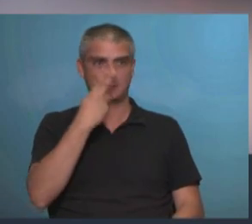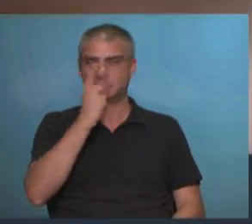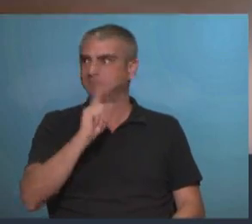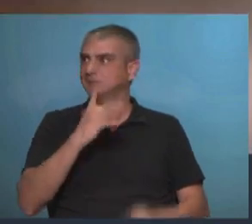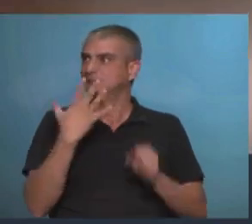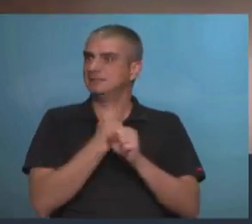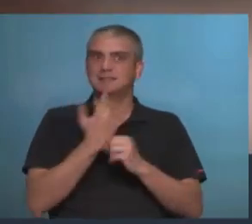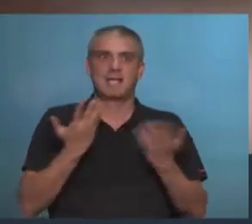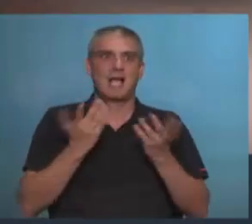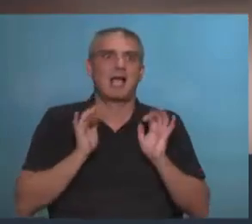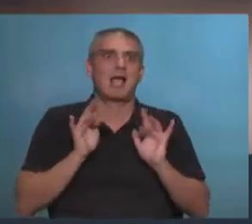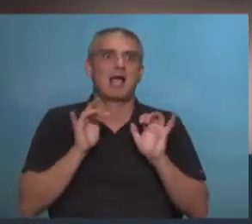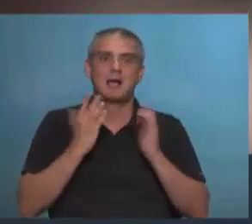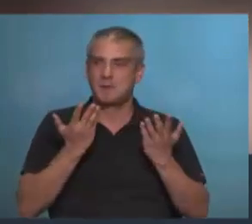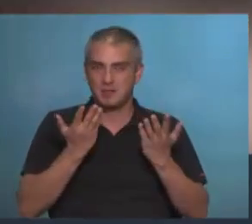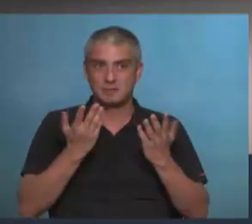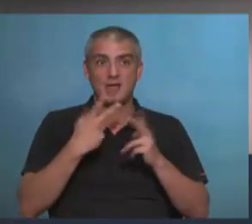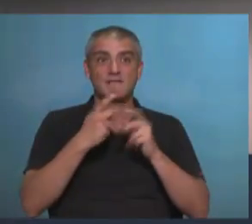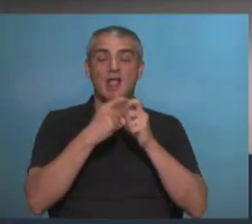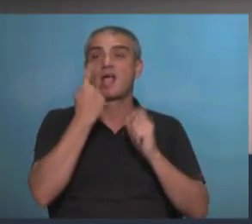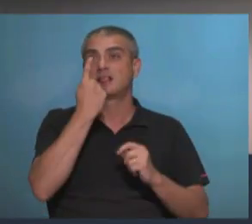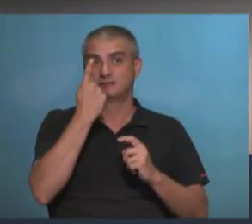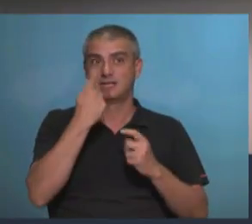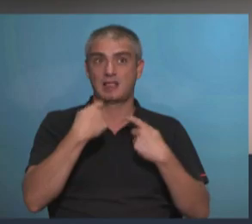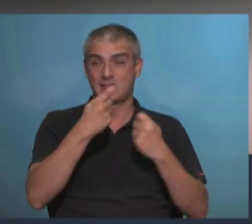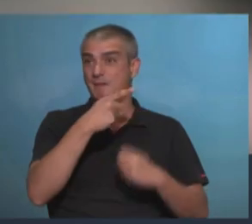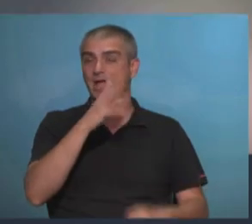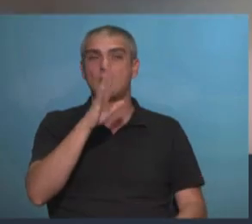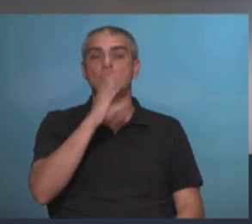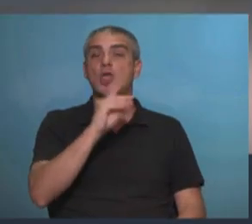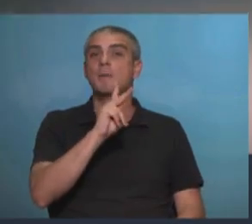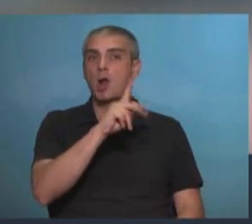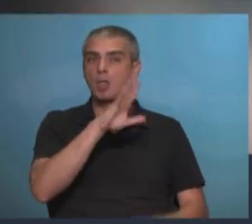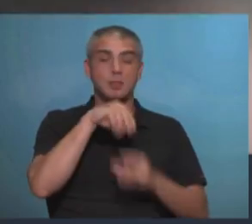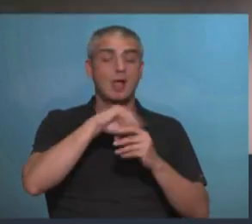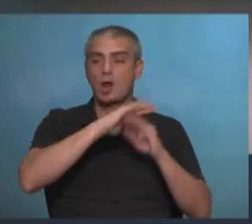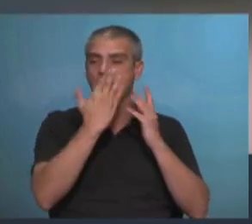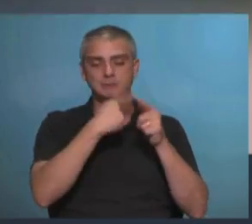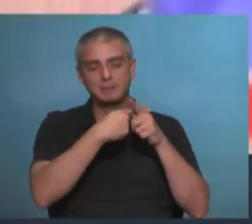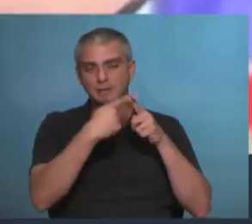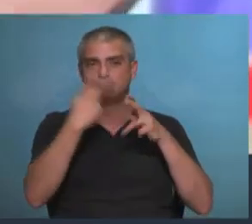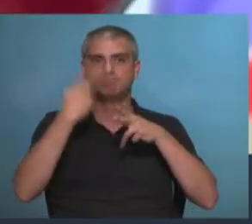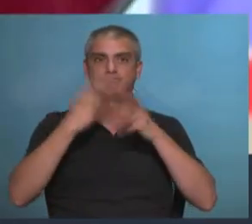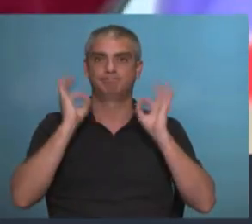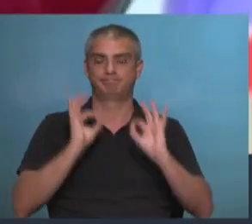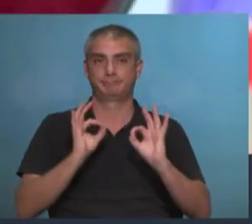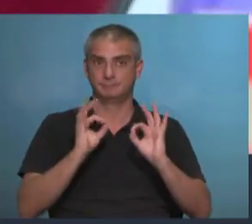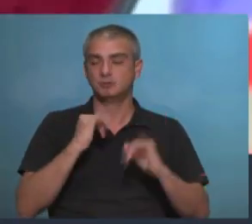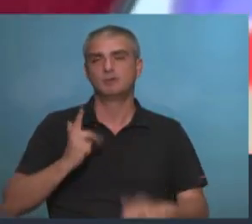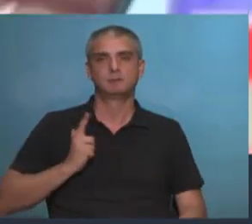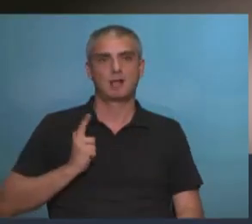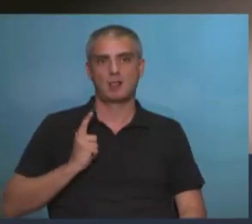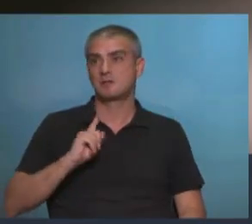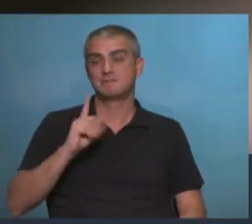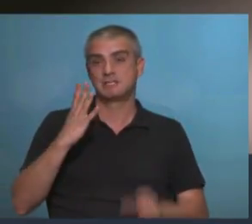the Mega Millions jackpot. רק כרטיס אחד אשר נמכר בקרוליינה הדרומית כלל את כל המספרים הנכונים. עכשיו צריך להמתין לזוכה